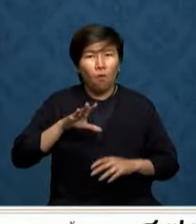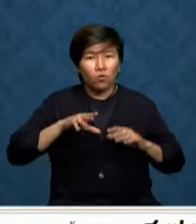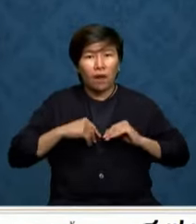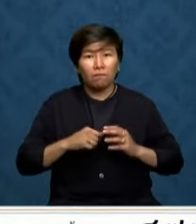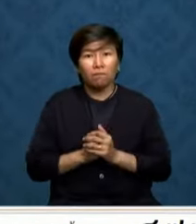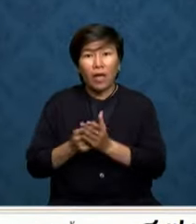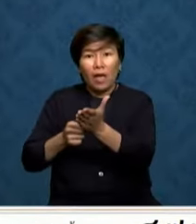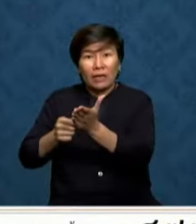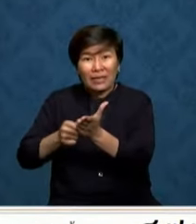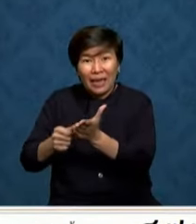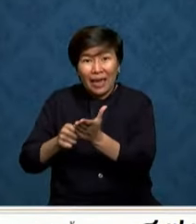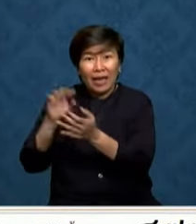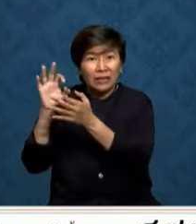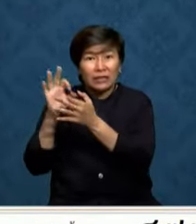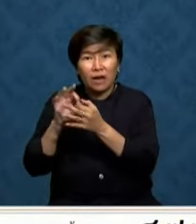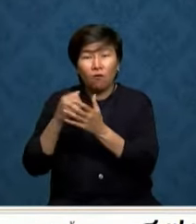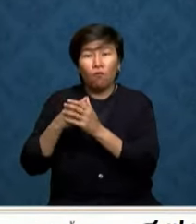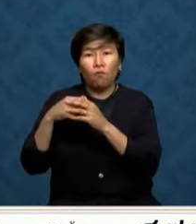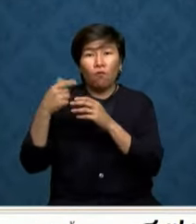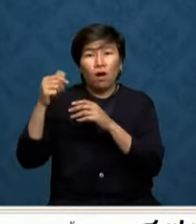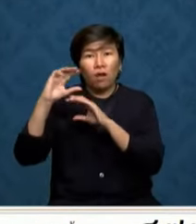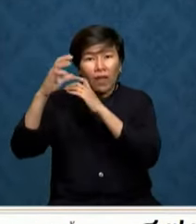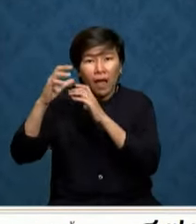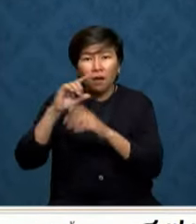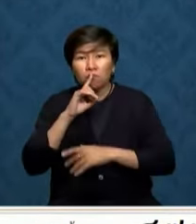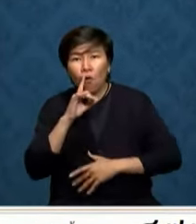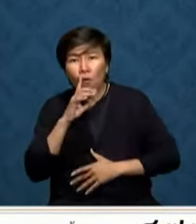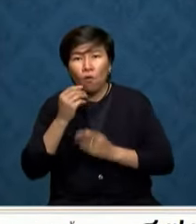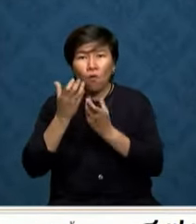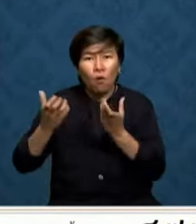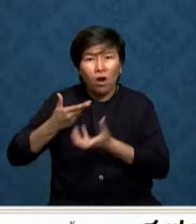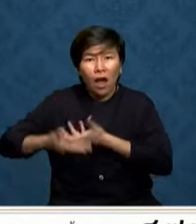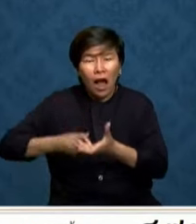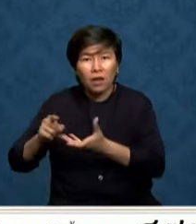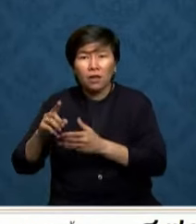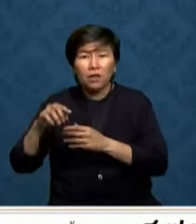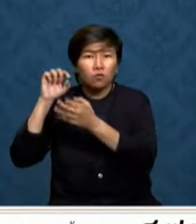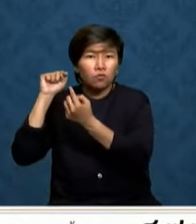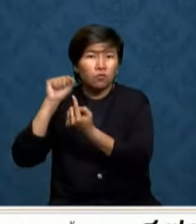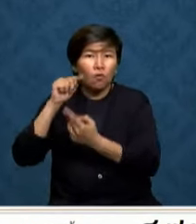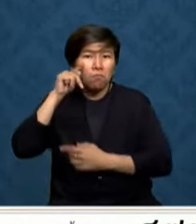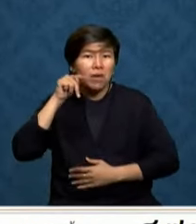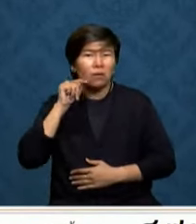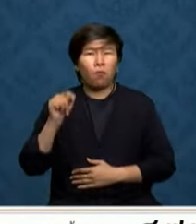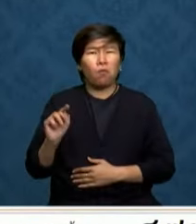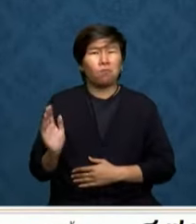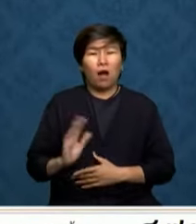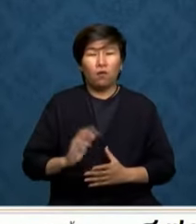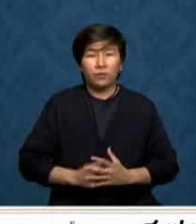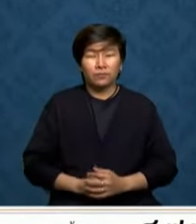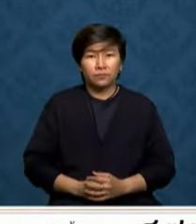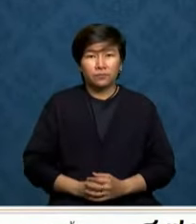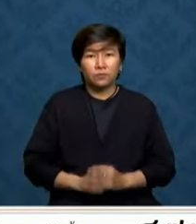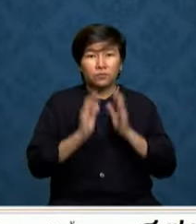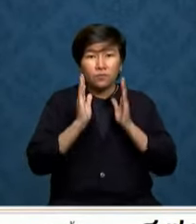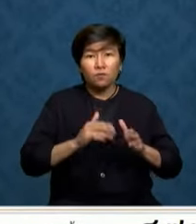แก้เพื่อให้เกิดมีการเสรีในหลายๆเรื่องที่เพื่อนสมาชิกมีความห่วงใยและผมเชื่อว่าพี่น้องประชา